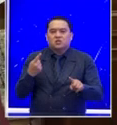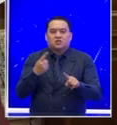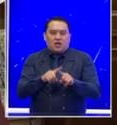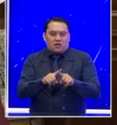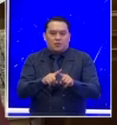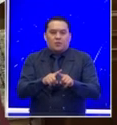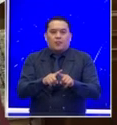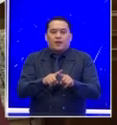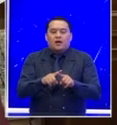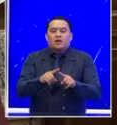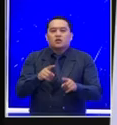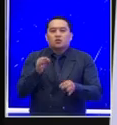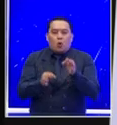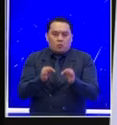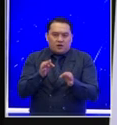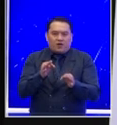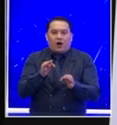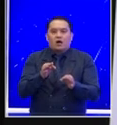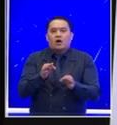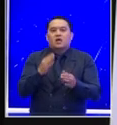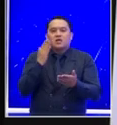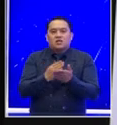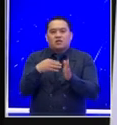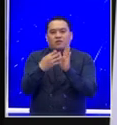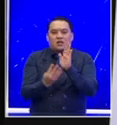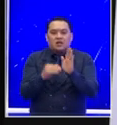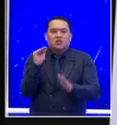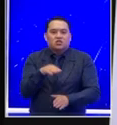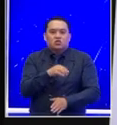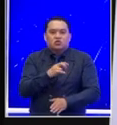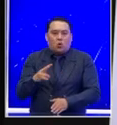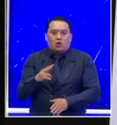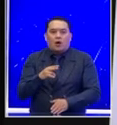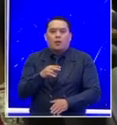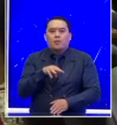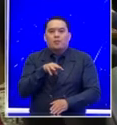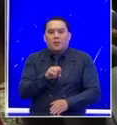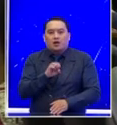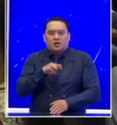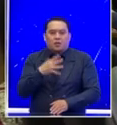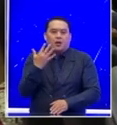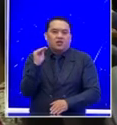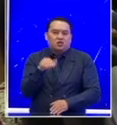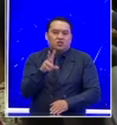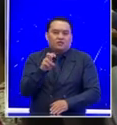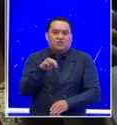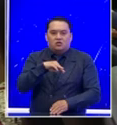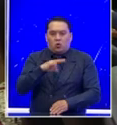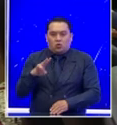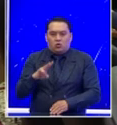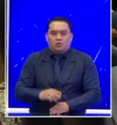сельхозтехники. Касательно дизтоплива, из предусмотренных 19 тысяч тонн за март доставлено 5200 тонн.